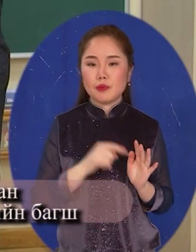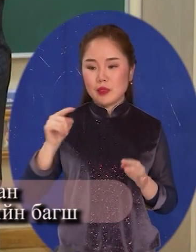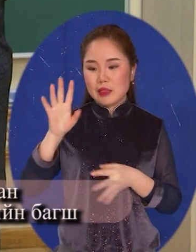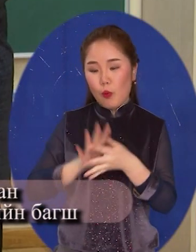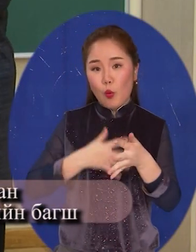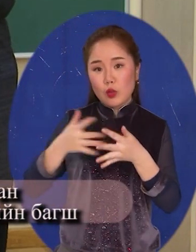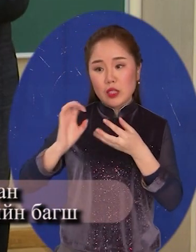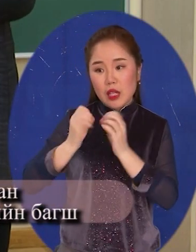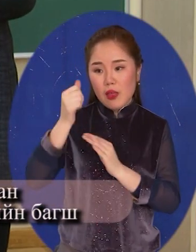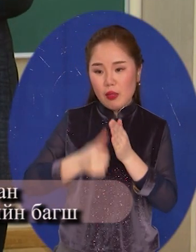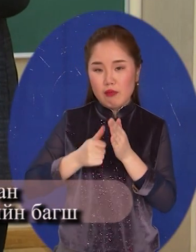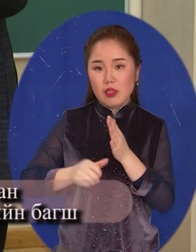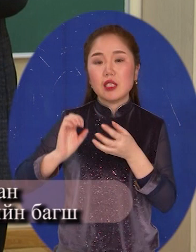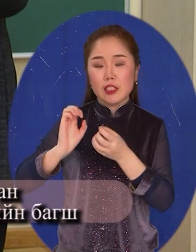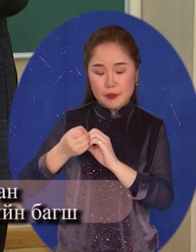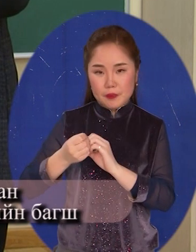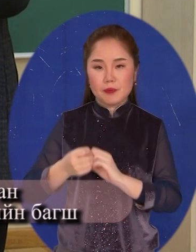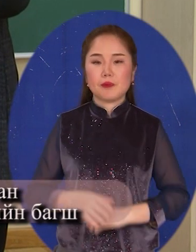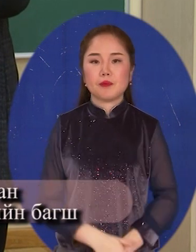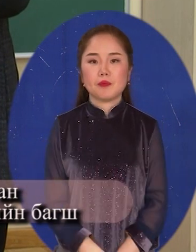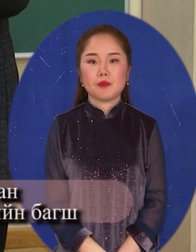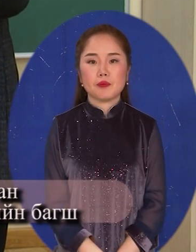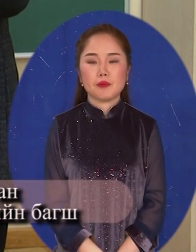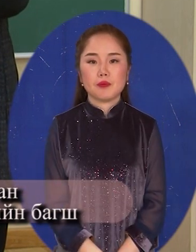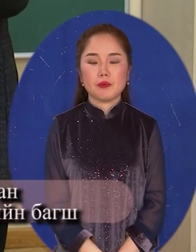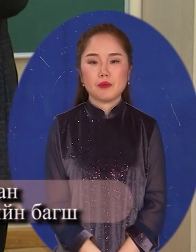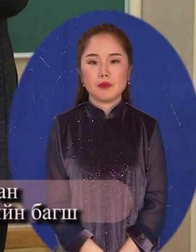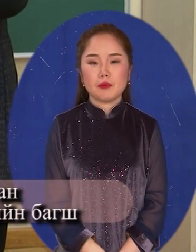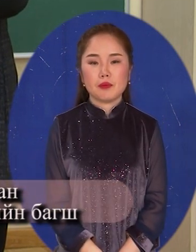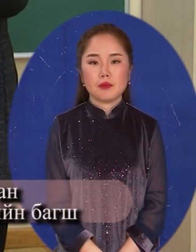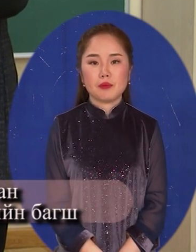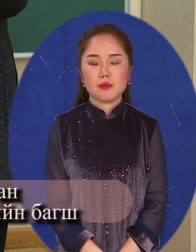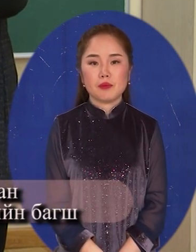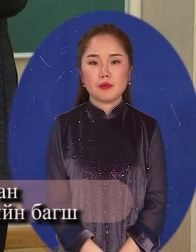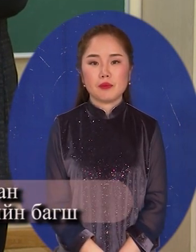ақшасының мөлшерін есептеу үшін мына кестені дәптерлеріңе сызыңдар.